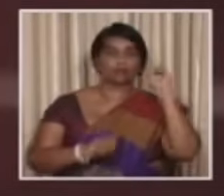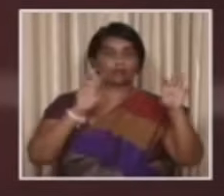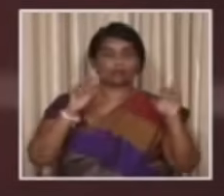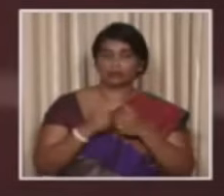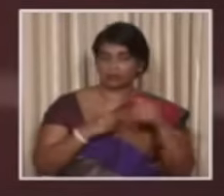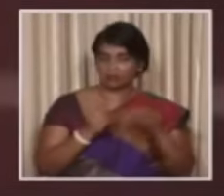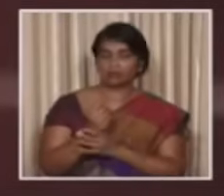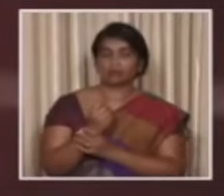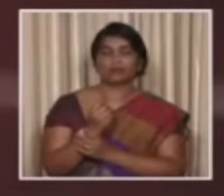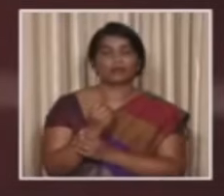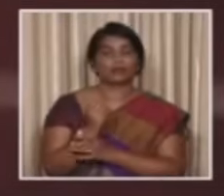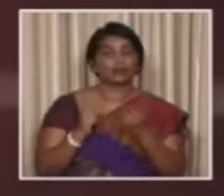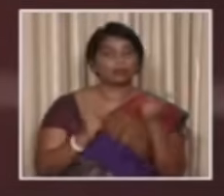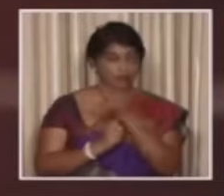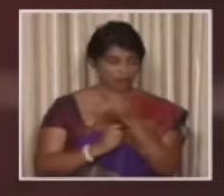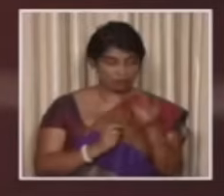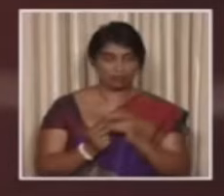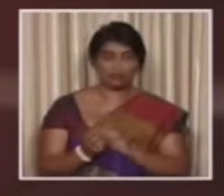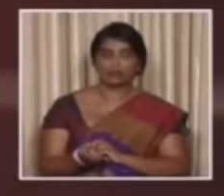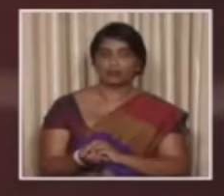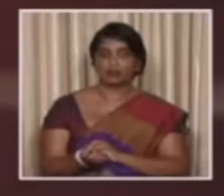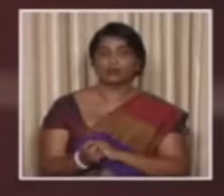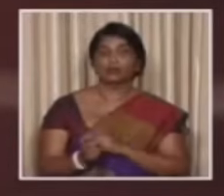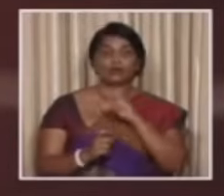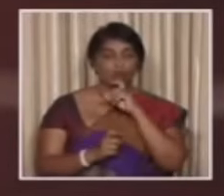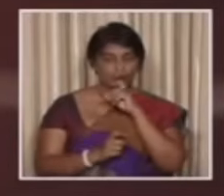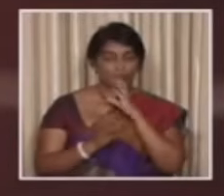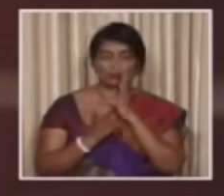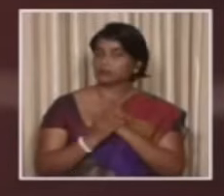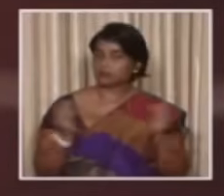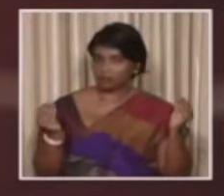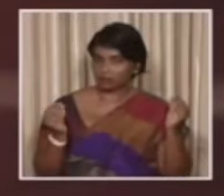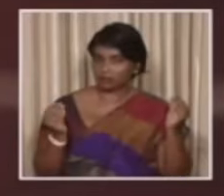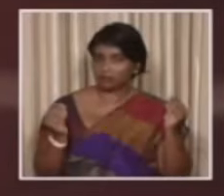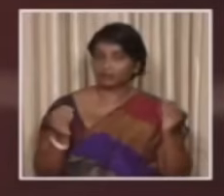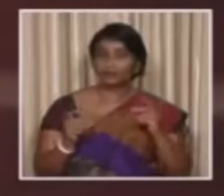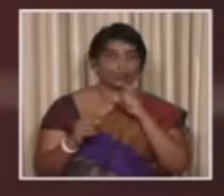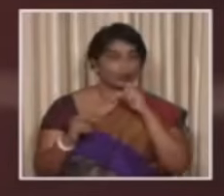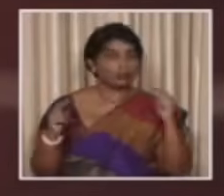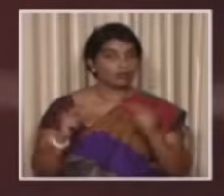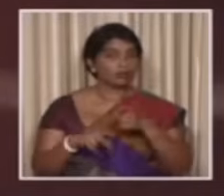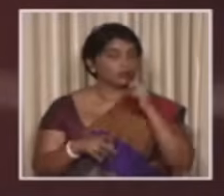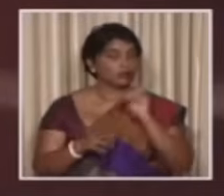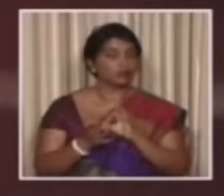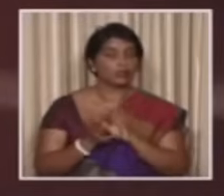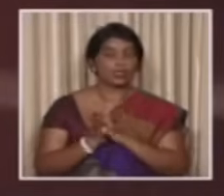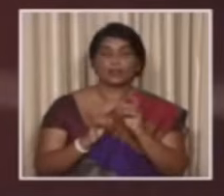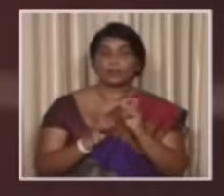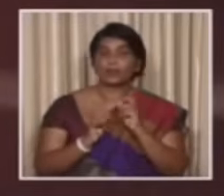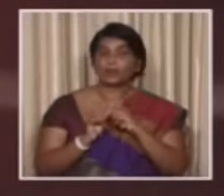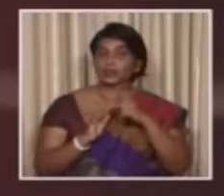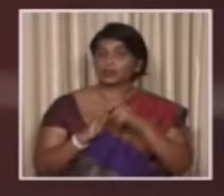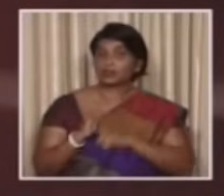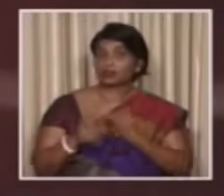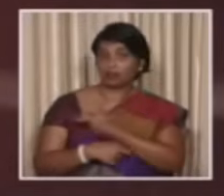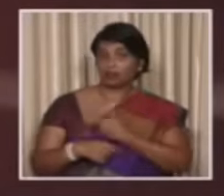කටයුතු කරා. ඒ දෙපළම ඒක ශ්‍රේෂ්ඨාධිකරණය අවලංගු කරා. ශ්‍රේෂ්ඨාධිකරණයේ තීන්දුව කරා ජයසුන්දරට තව තනතුරු